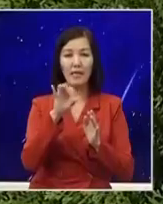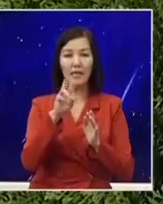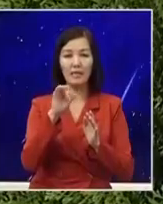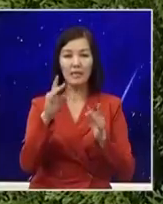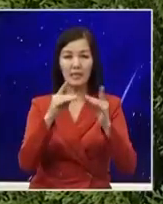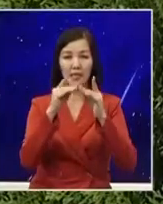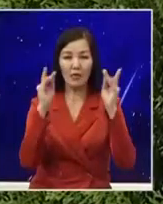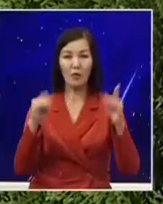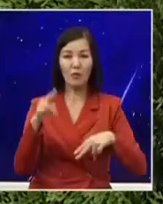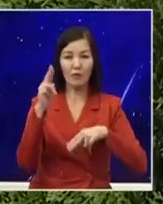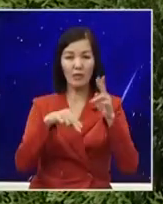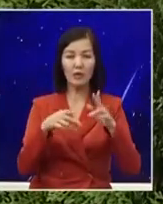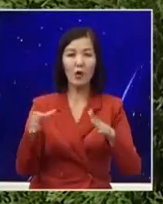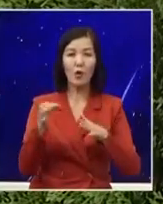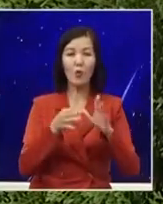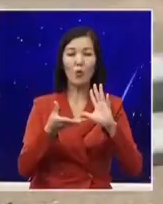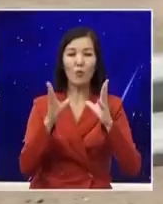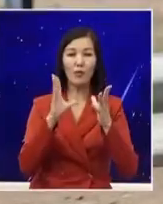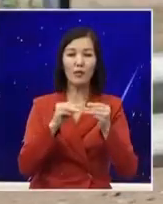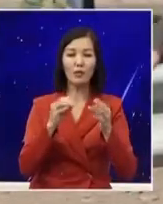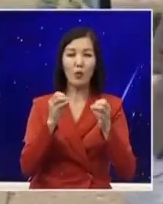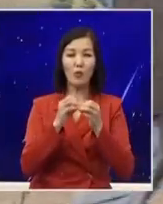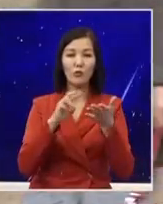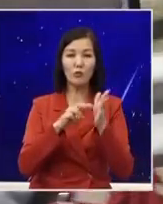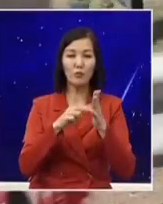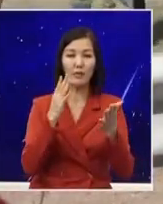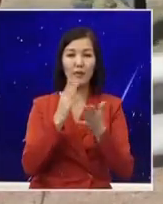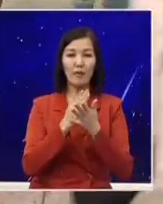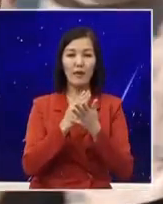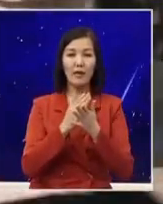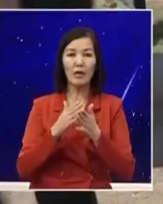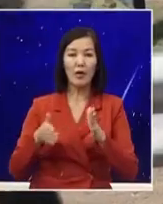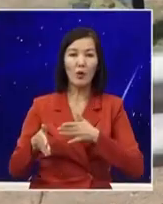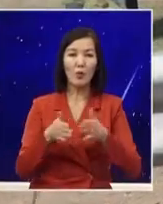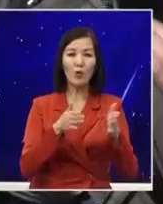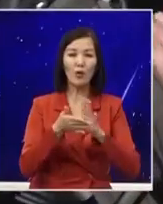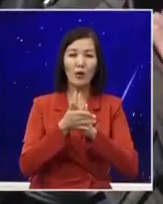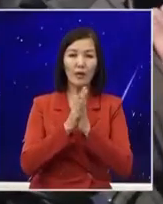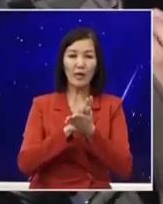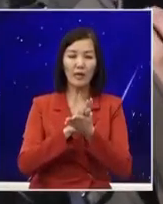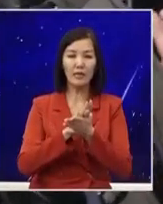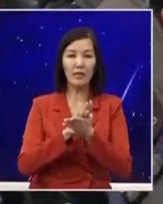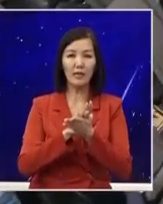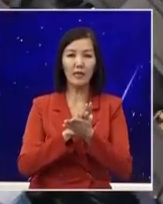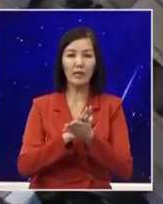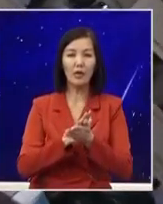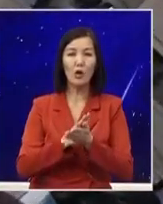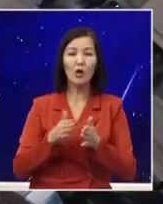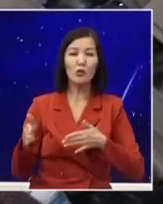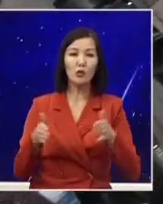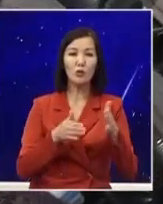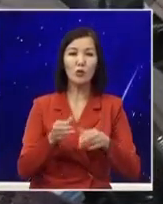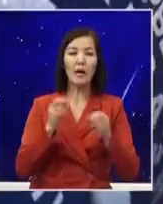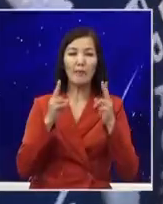алынды. Облыста жалпы 10 шақтысы жоспарда. Көлік қозғалысы қым қуыт, хабары көп. Суыт жол учаскелерінде